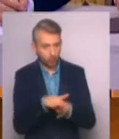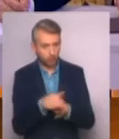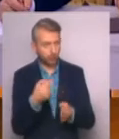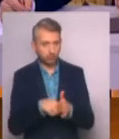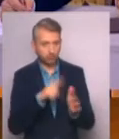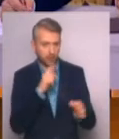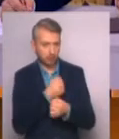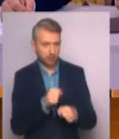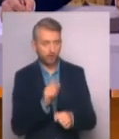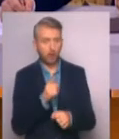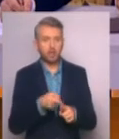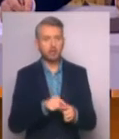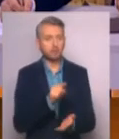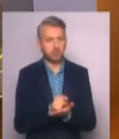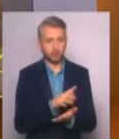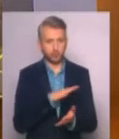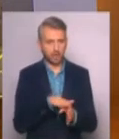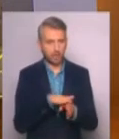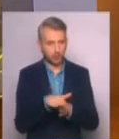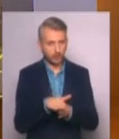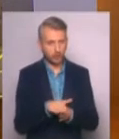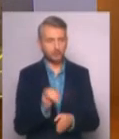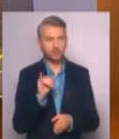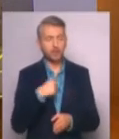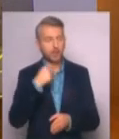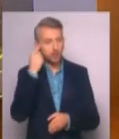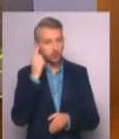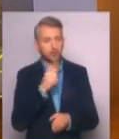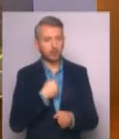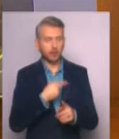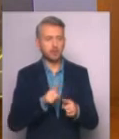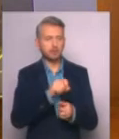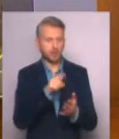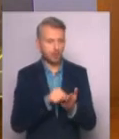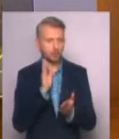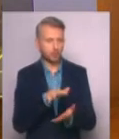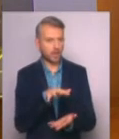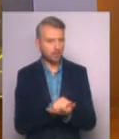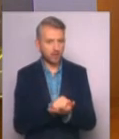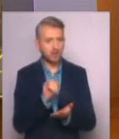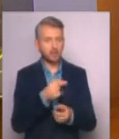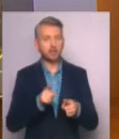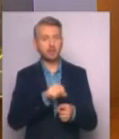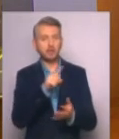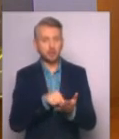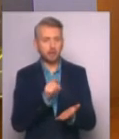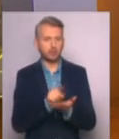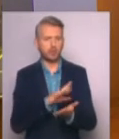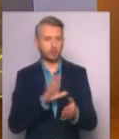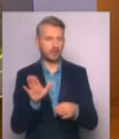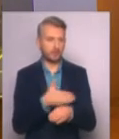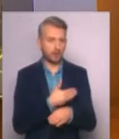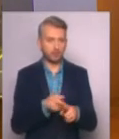нереально, але це мало би бути реалізовано, і я думаю, що я цим питанням буду опікуватися, і це питання має бути знято, бо